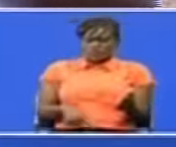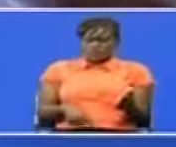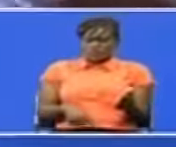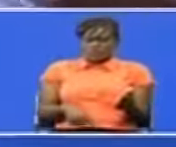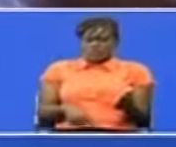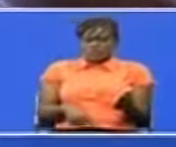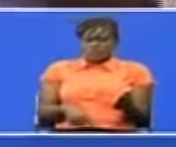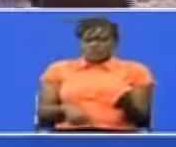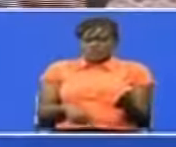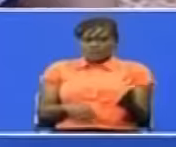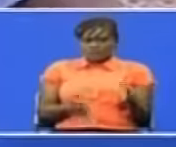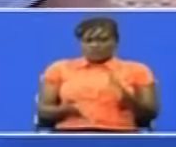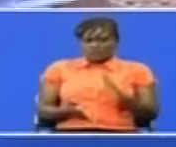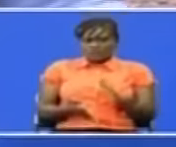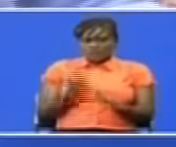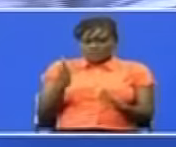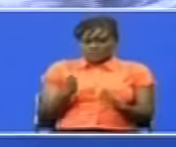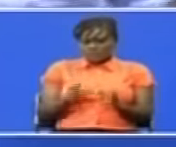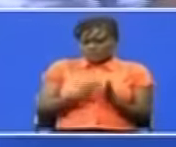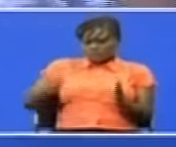first to disperse the road.